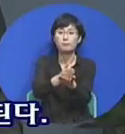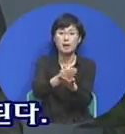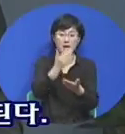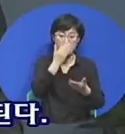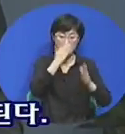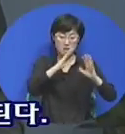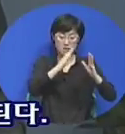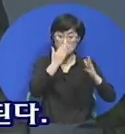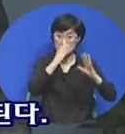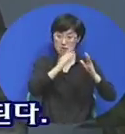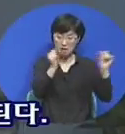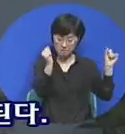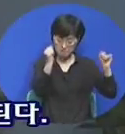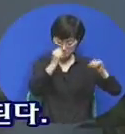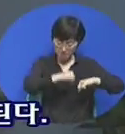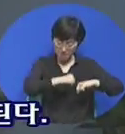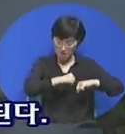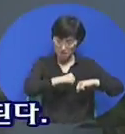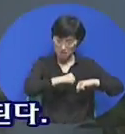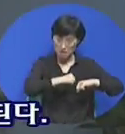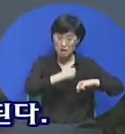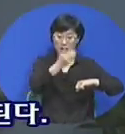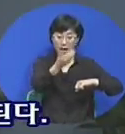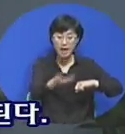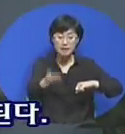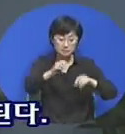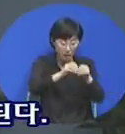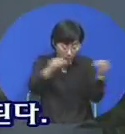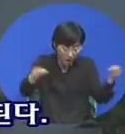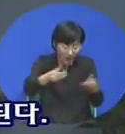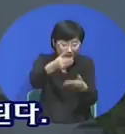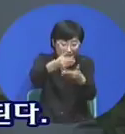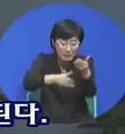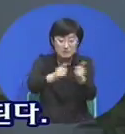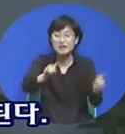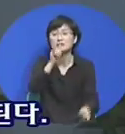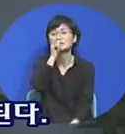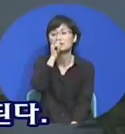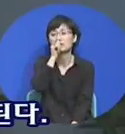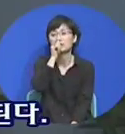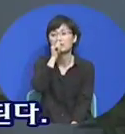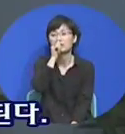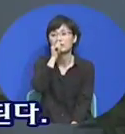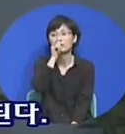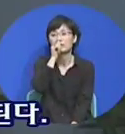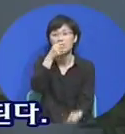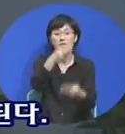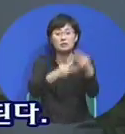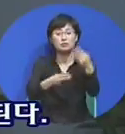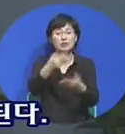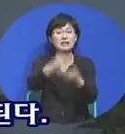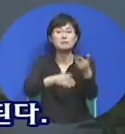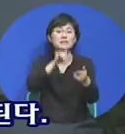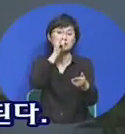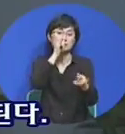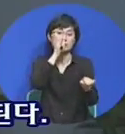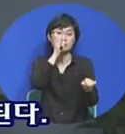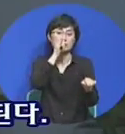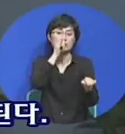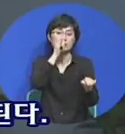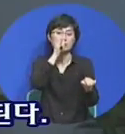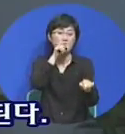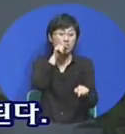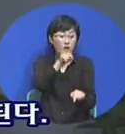이스라엘은 멸망받아 버렸지만은 구원받은 너는 남은 자라. The Israelites are in the midst of destruction, but because you are 그 saved, 말이에요. you are the one who remains.